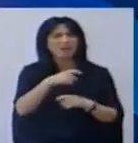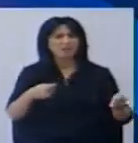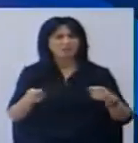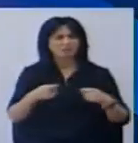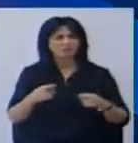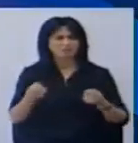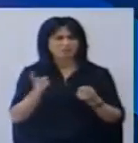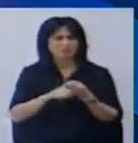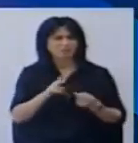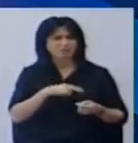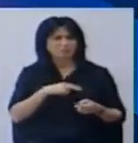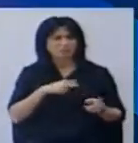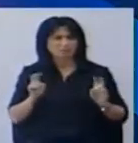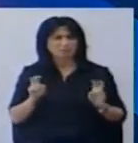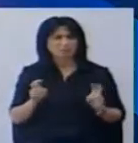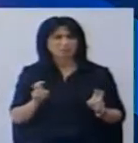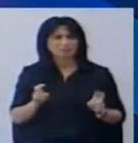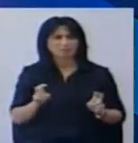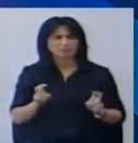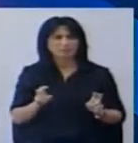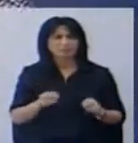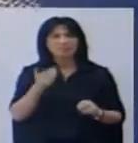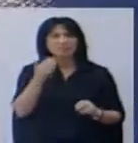გამოქვეყნებული პარლამენტში. ჩვენ როგორ